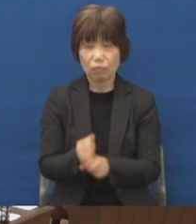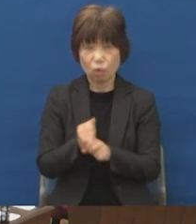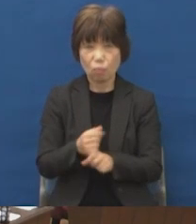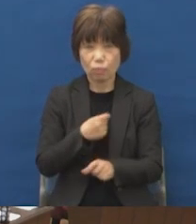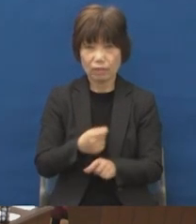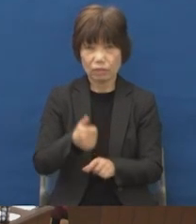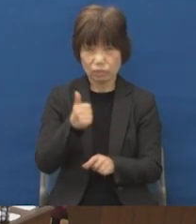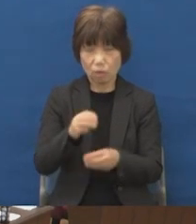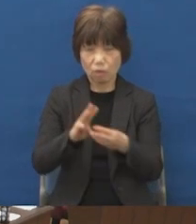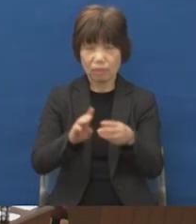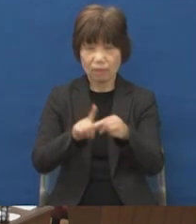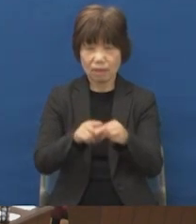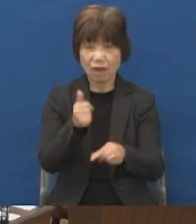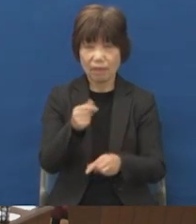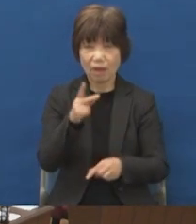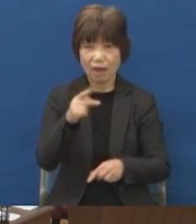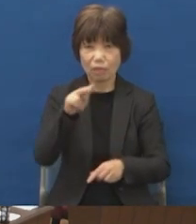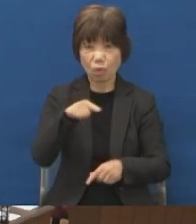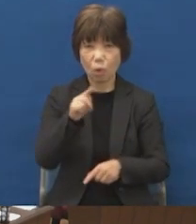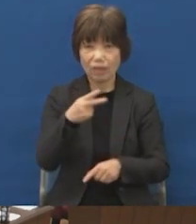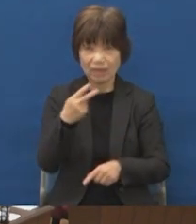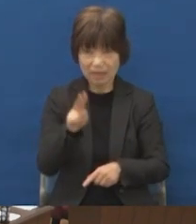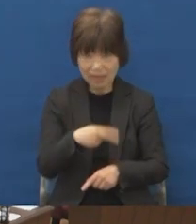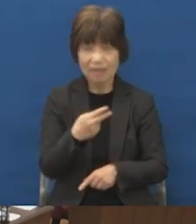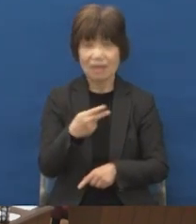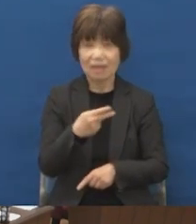長、田中孝則議員。